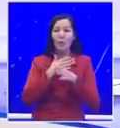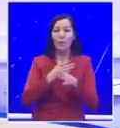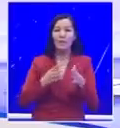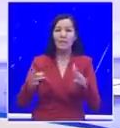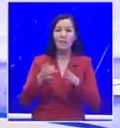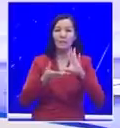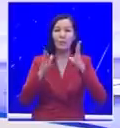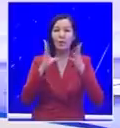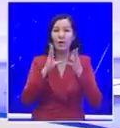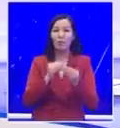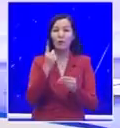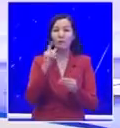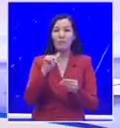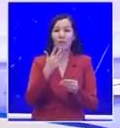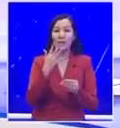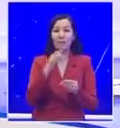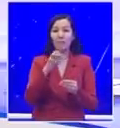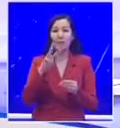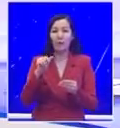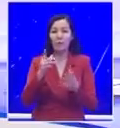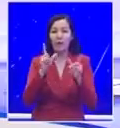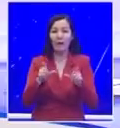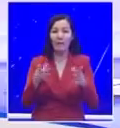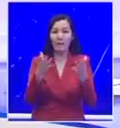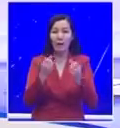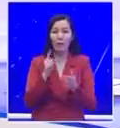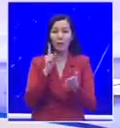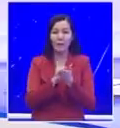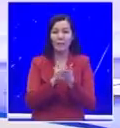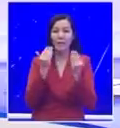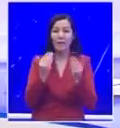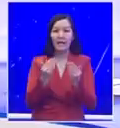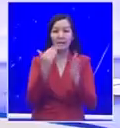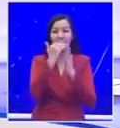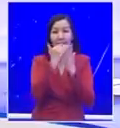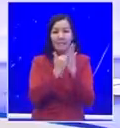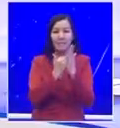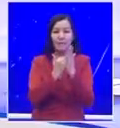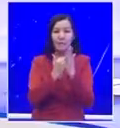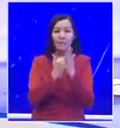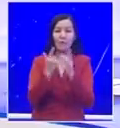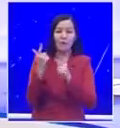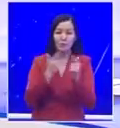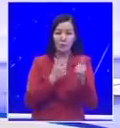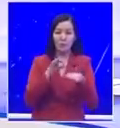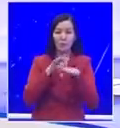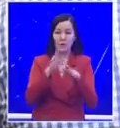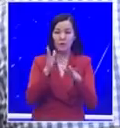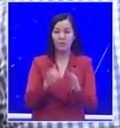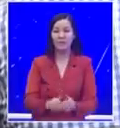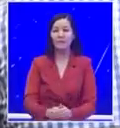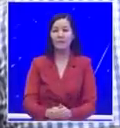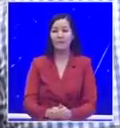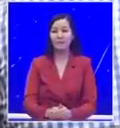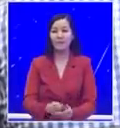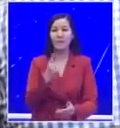республика бойынша кемінде 1,5 миллионнан астам адам алуы тиіс. Қазір аймақтарда тізімдеу жұмысы жүріп жатыр.